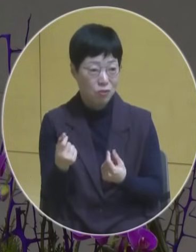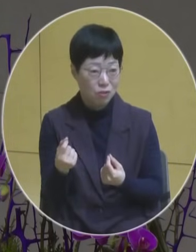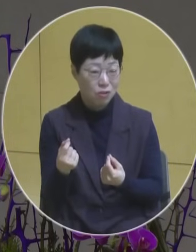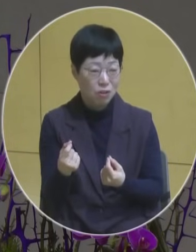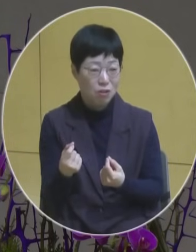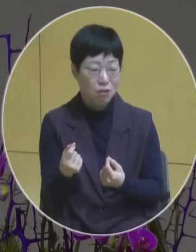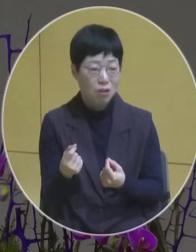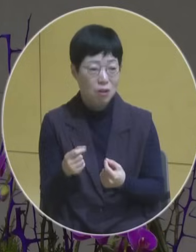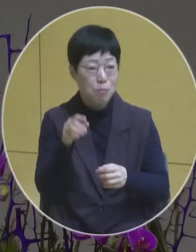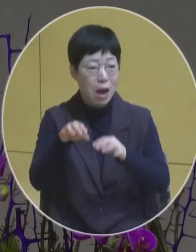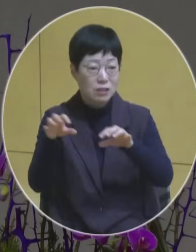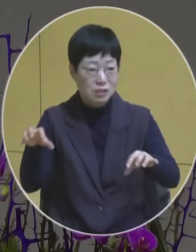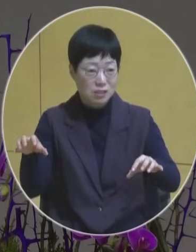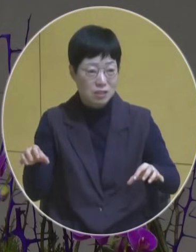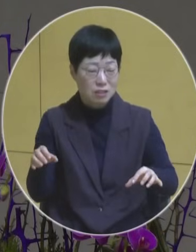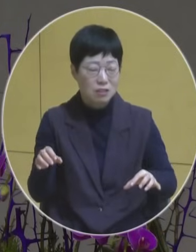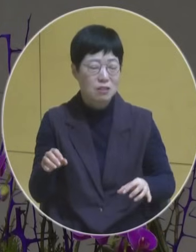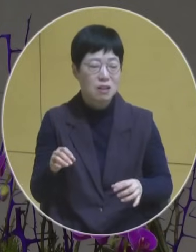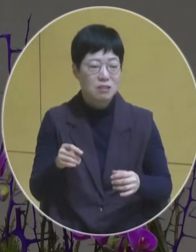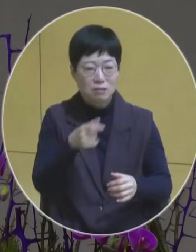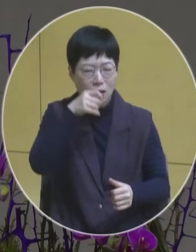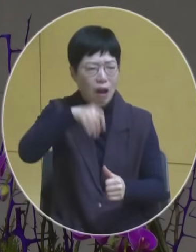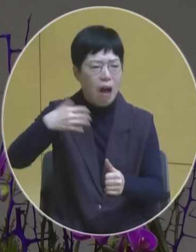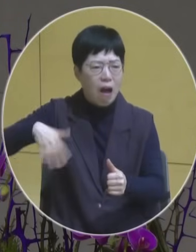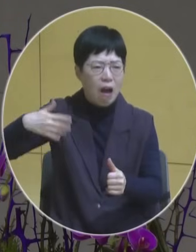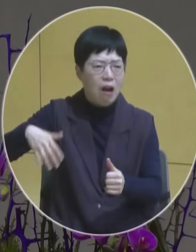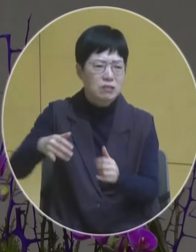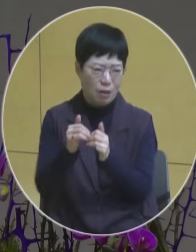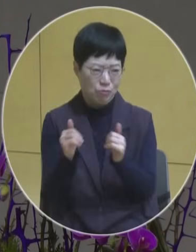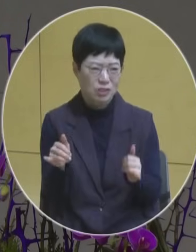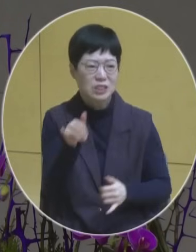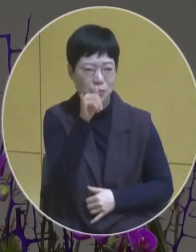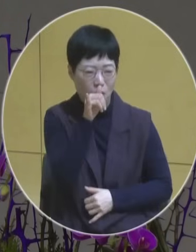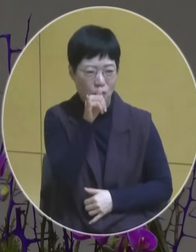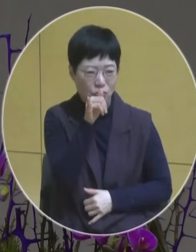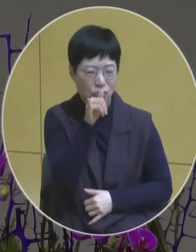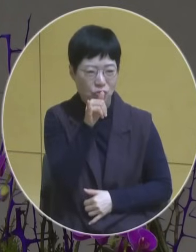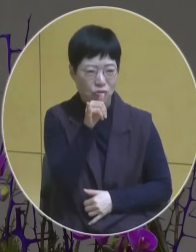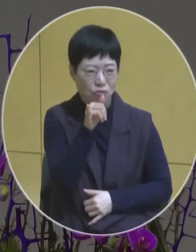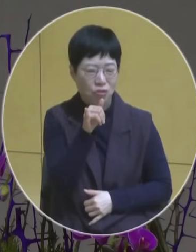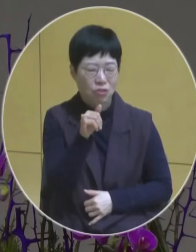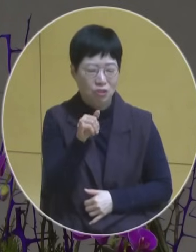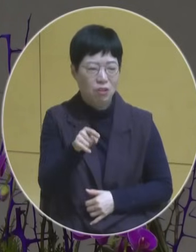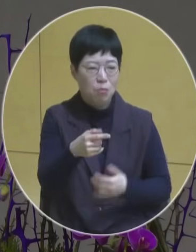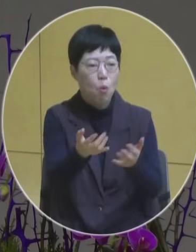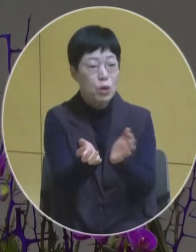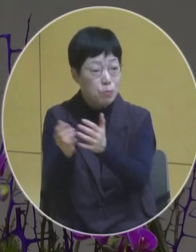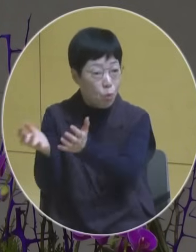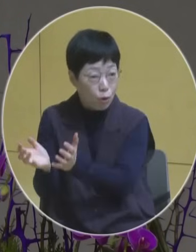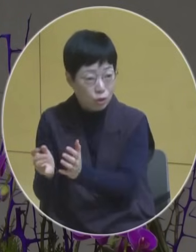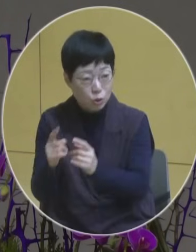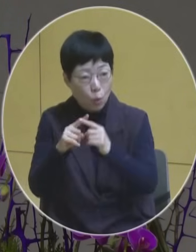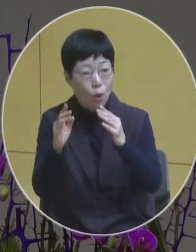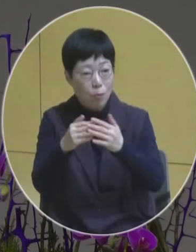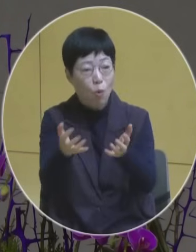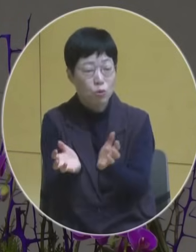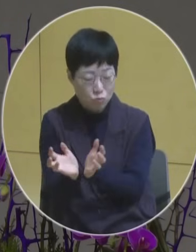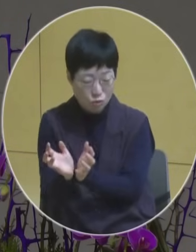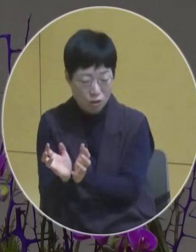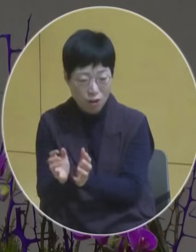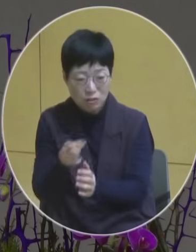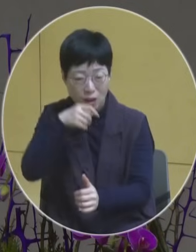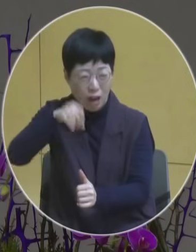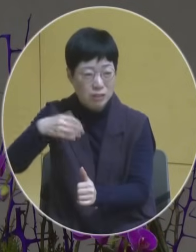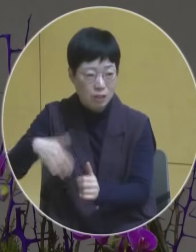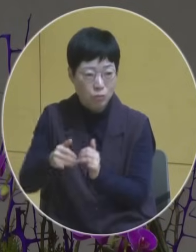또 마을별로 아직 세례를 받지 않으신 분들이 있으면 세례를 받으실 수 있도록 여러분 많이 권면해 주시면